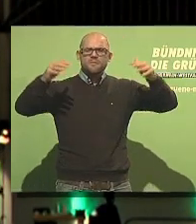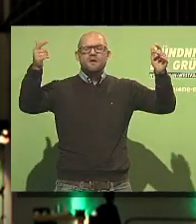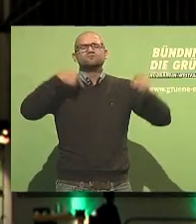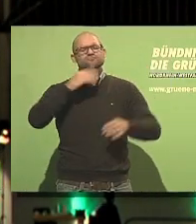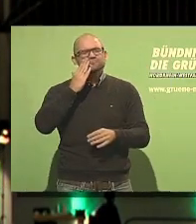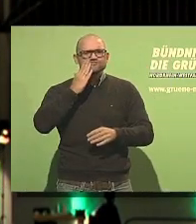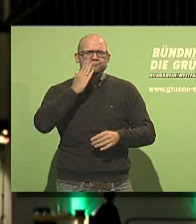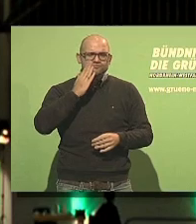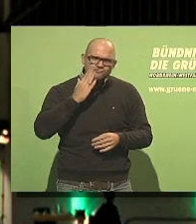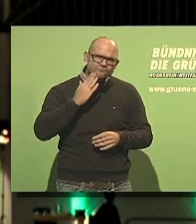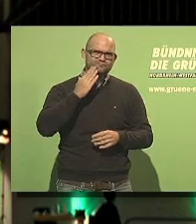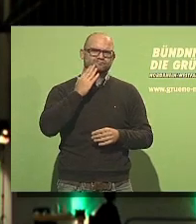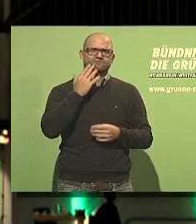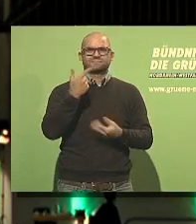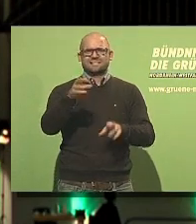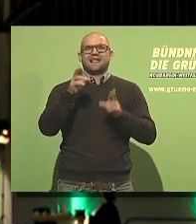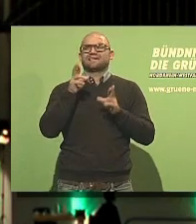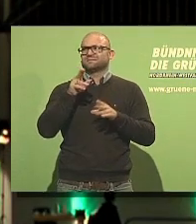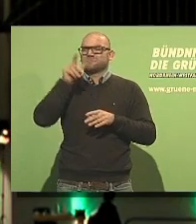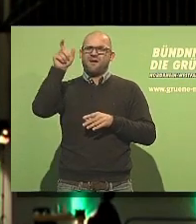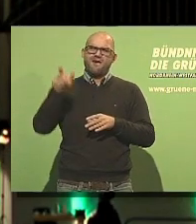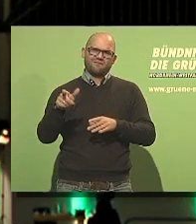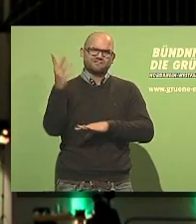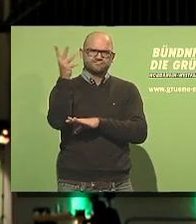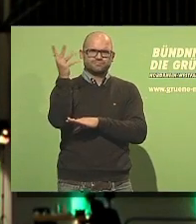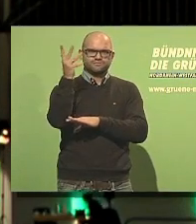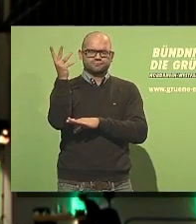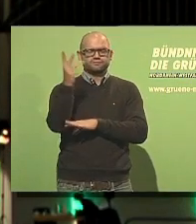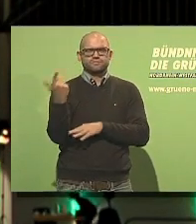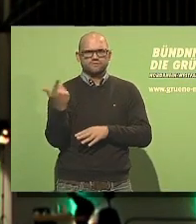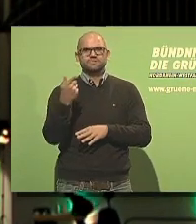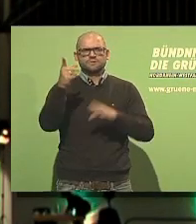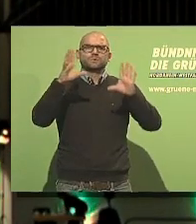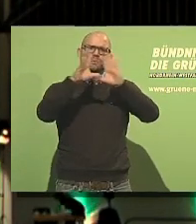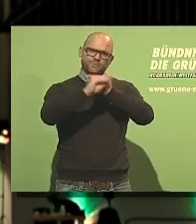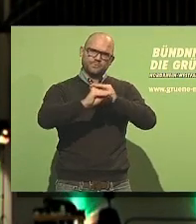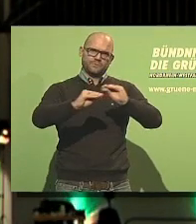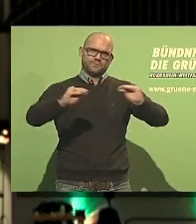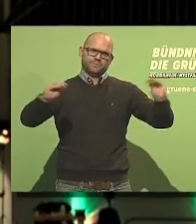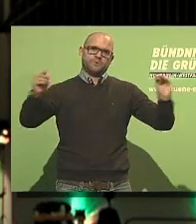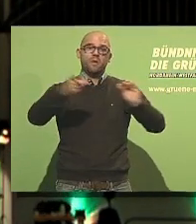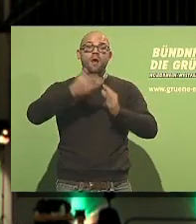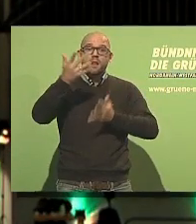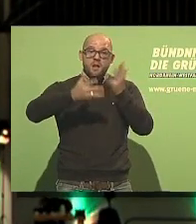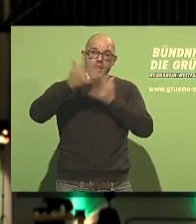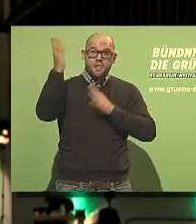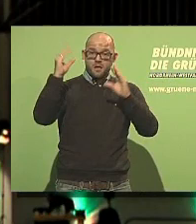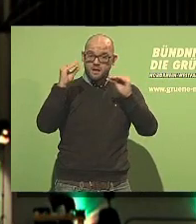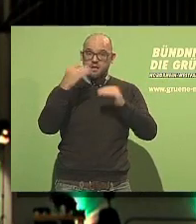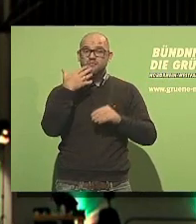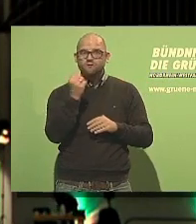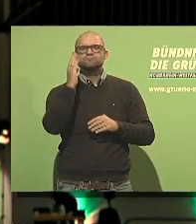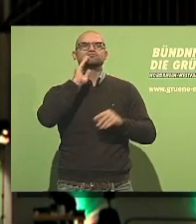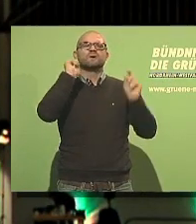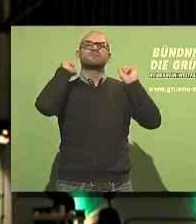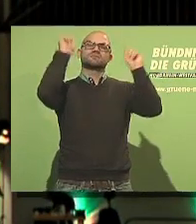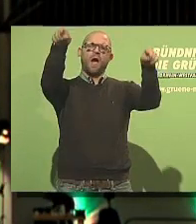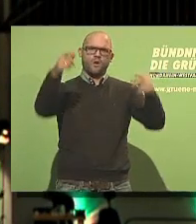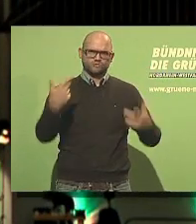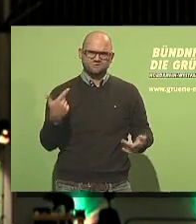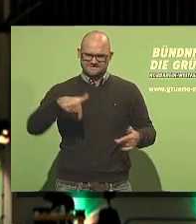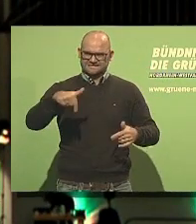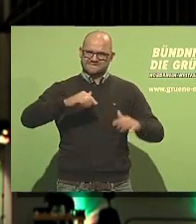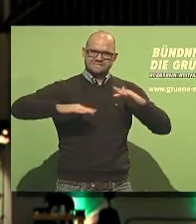bitten, aus Respekt vor den Vorstellungsreden der Kandidatinnen und Kandidaten, eure Gespräche ins Foyer zu verlagern, dass wir hier ein bisschen eine